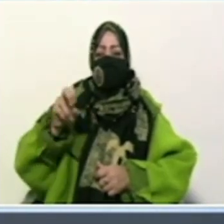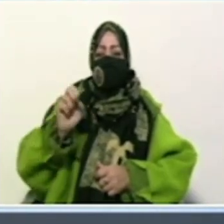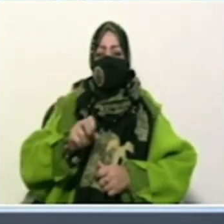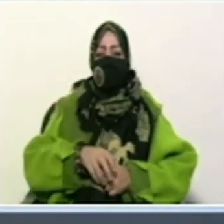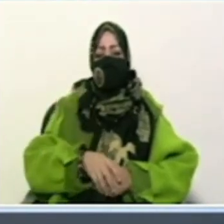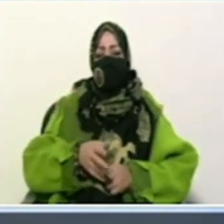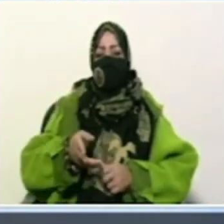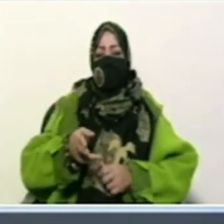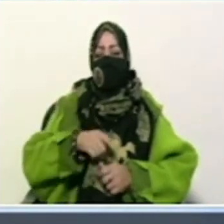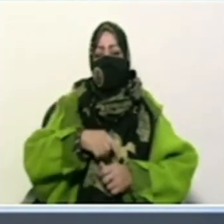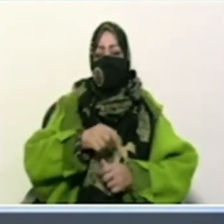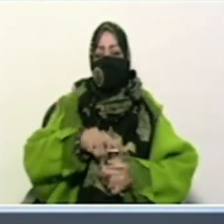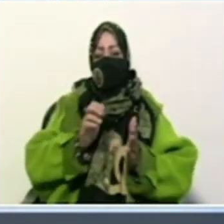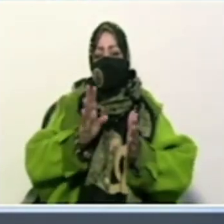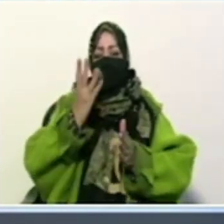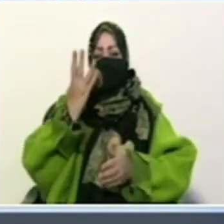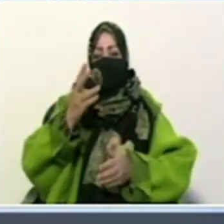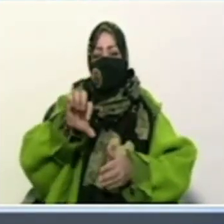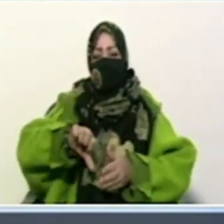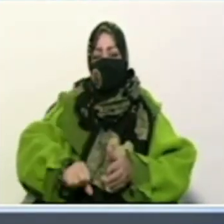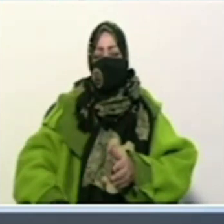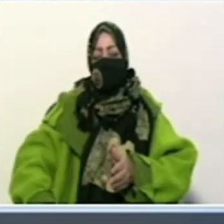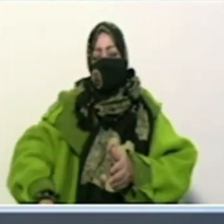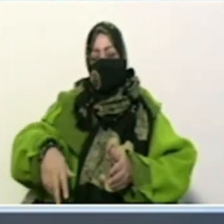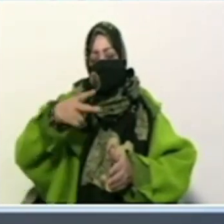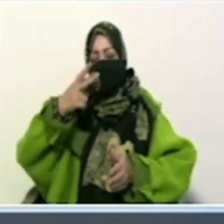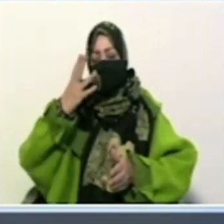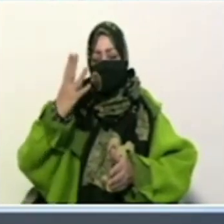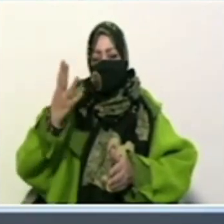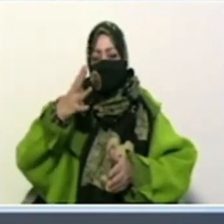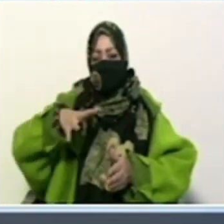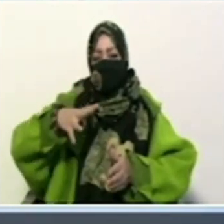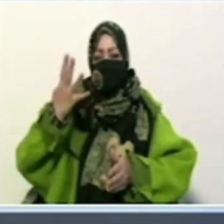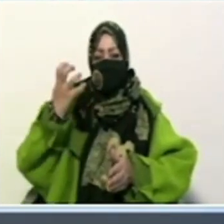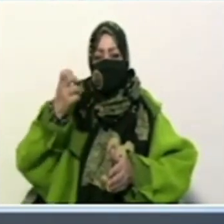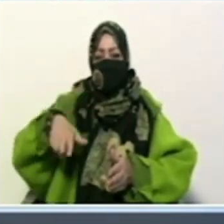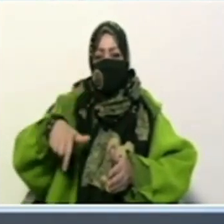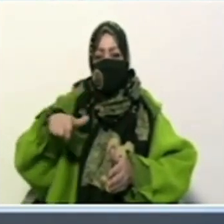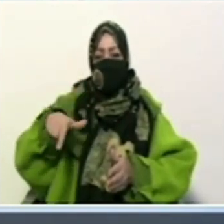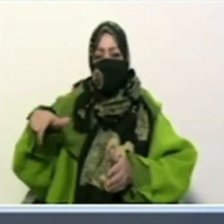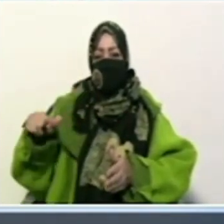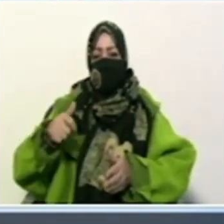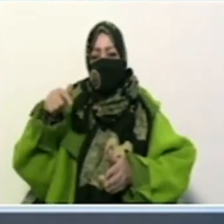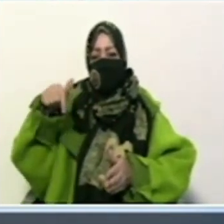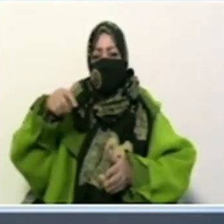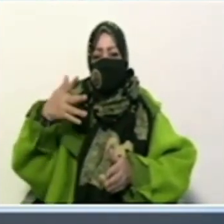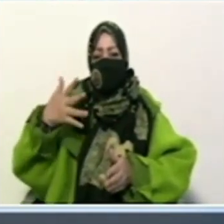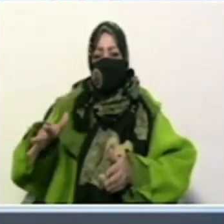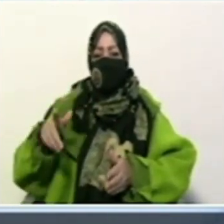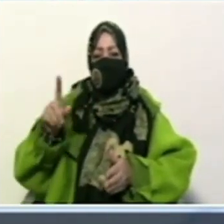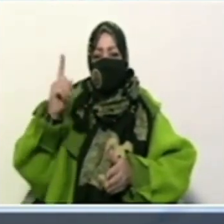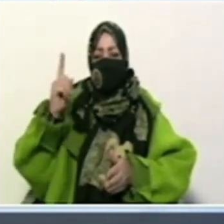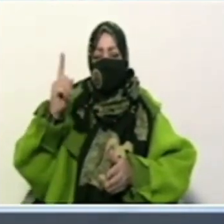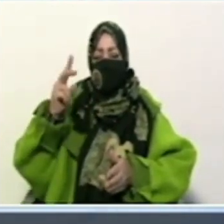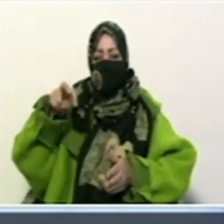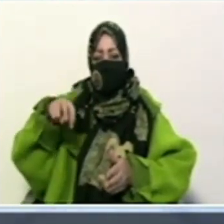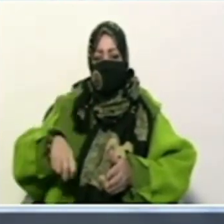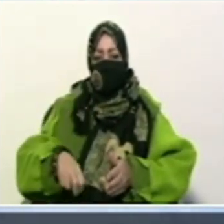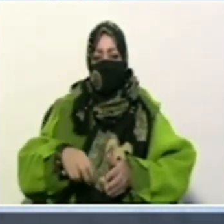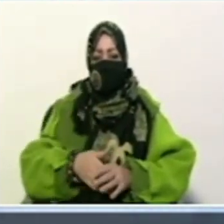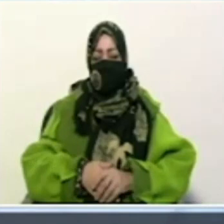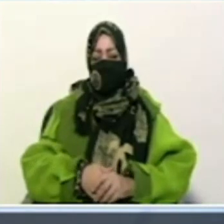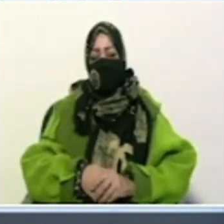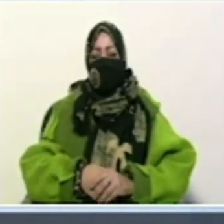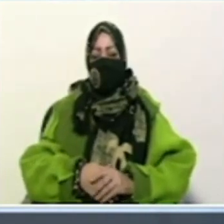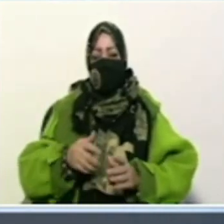0218-94-466-56-81. فعلى الله توكلنا وبه نستعين، ولا حول ولا قوة إلا بالله العلي العظيم. بداية نبتدي بما ورد